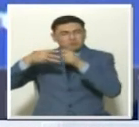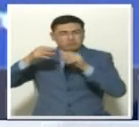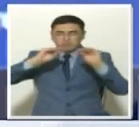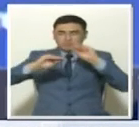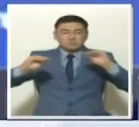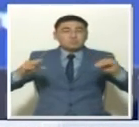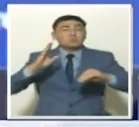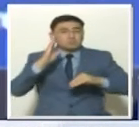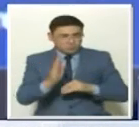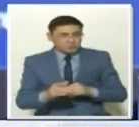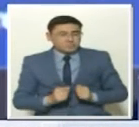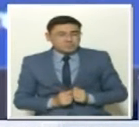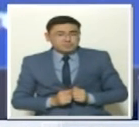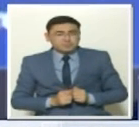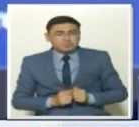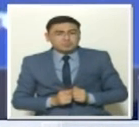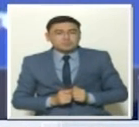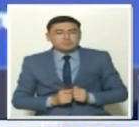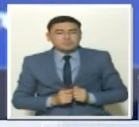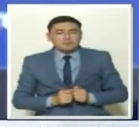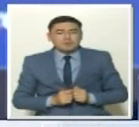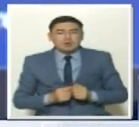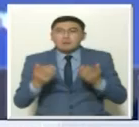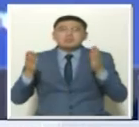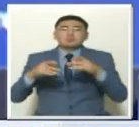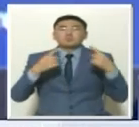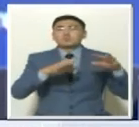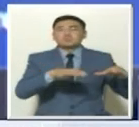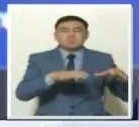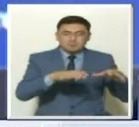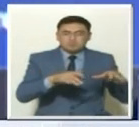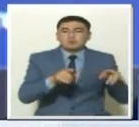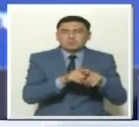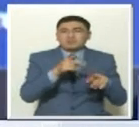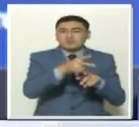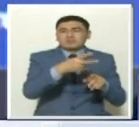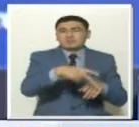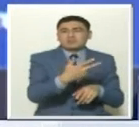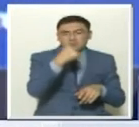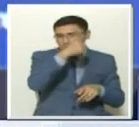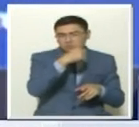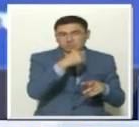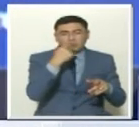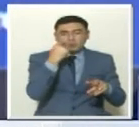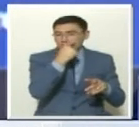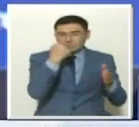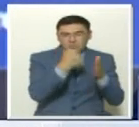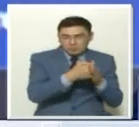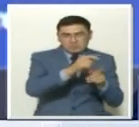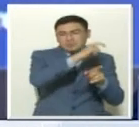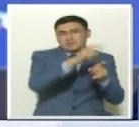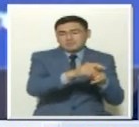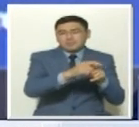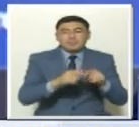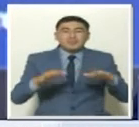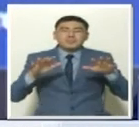удаленного видеонаблюдения в оставшихся учреждениях будет завершено в 2023 году. Все камеры, установленные